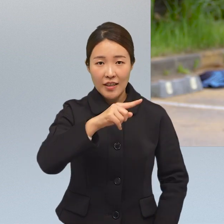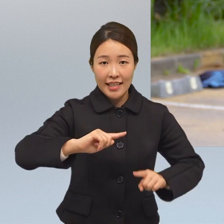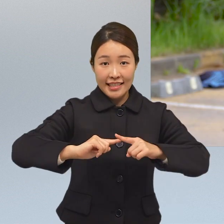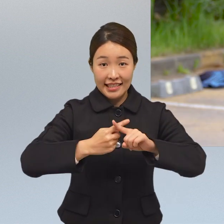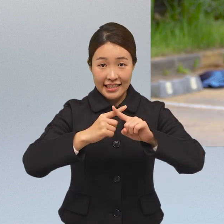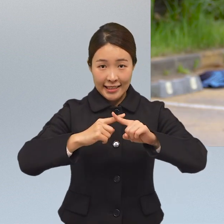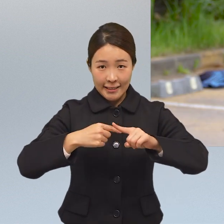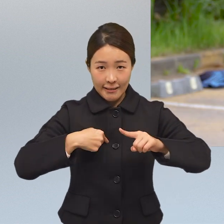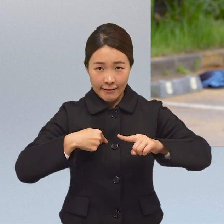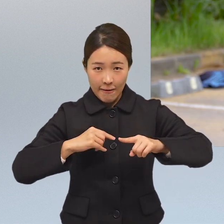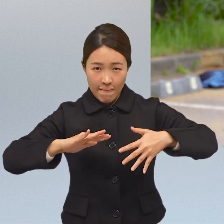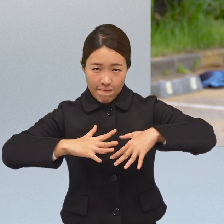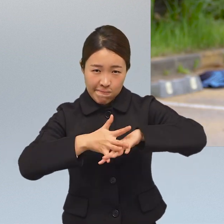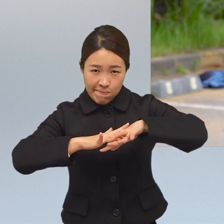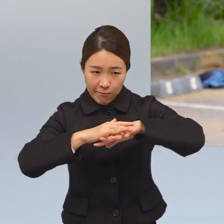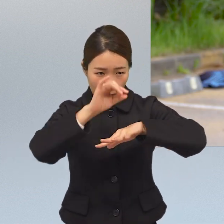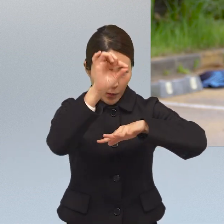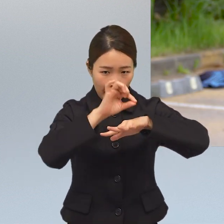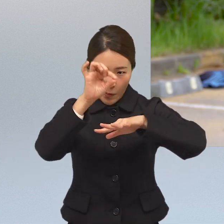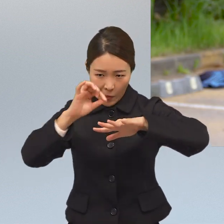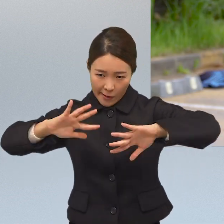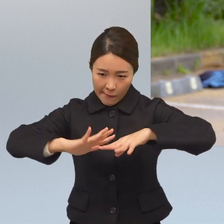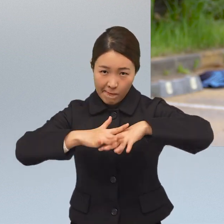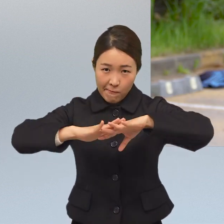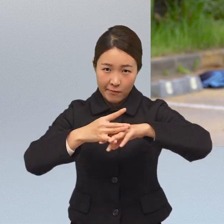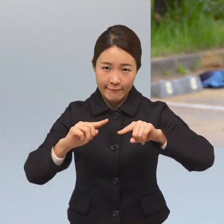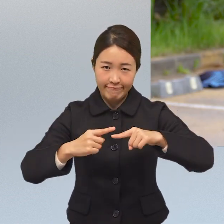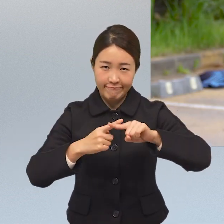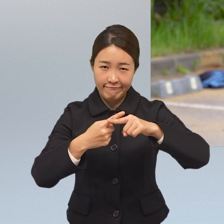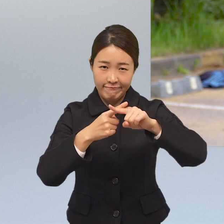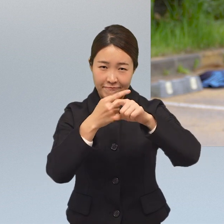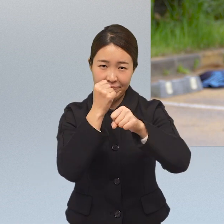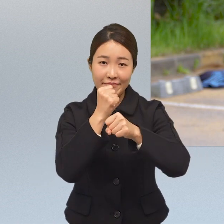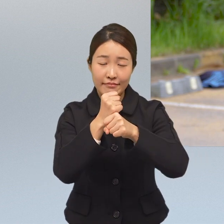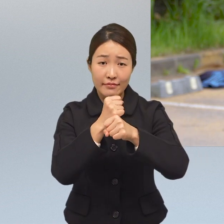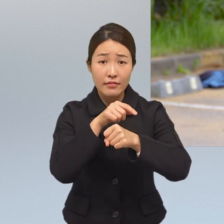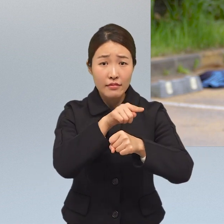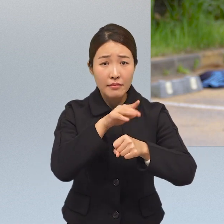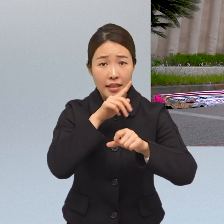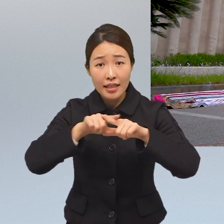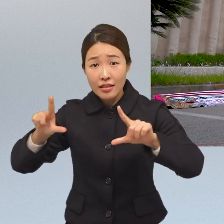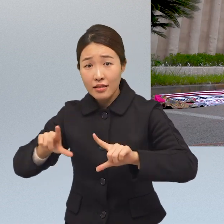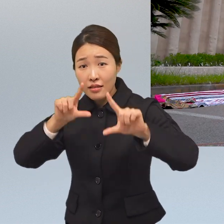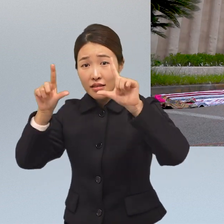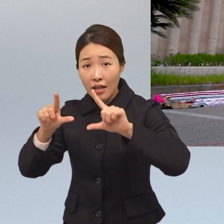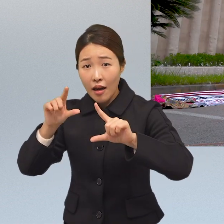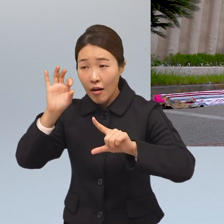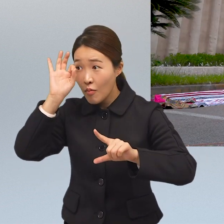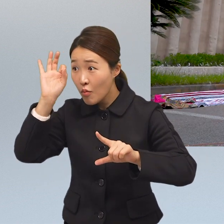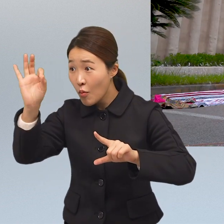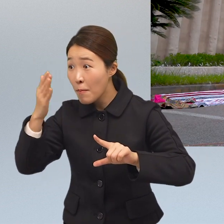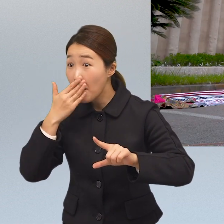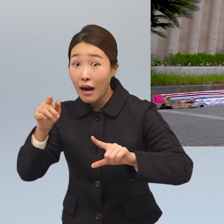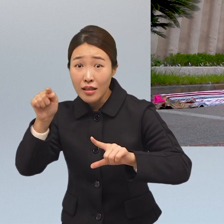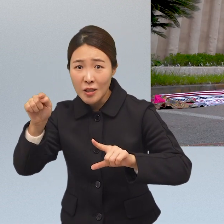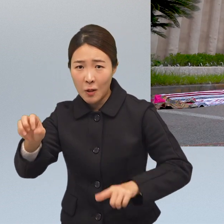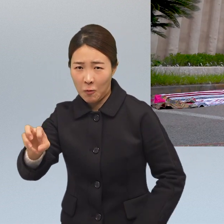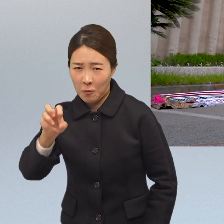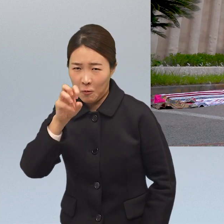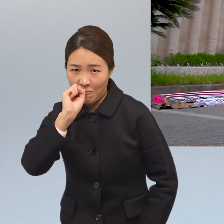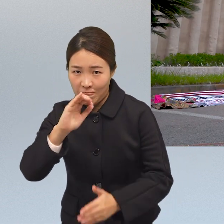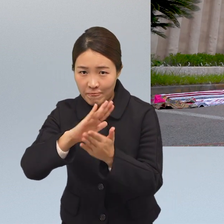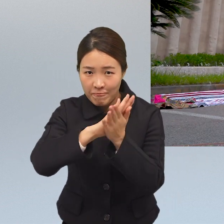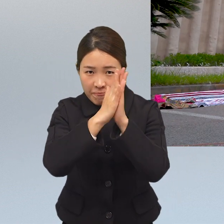그걸 니트의 스티칭 형태에다가 접목을 시켜가지고 그걸 또 되게 우리가 일상에서 보던 그거를 약간